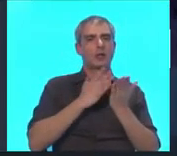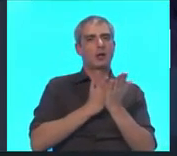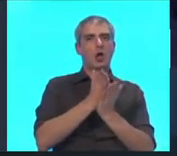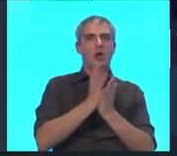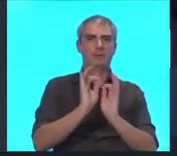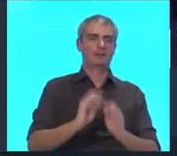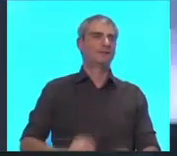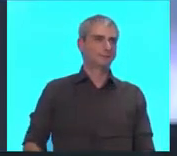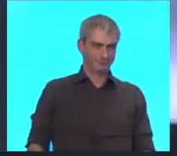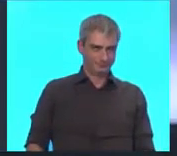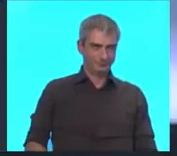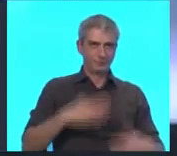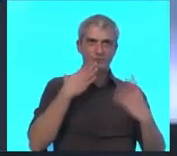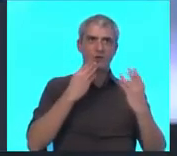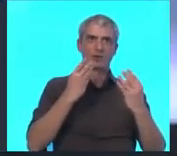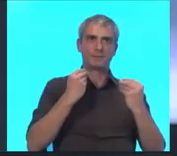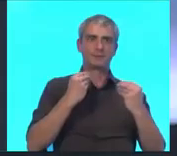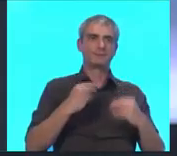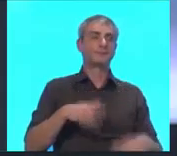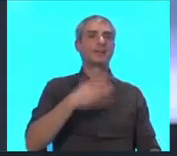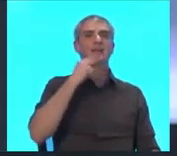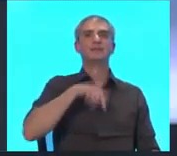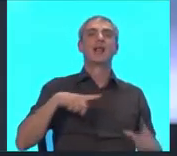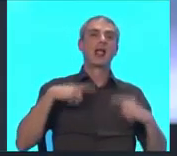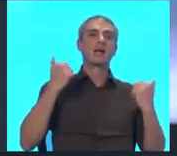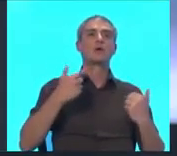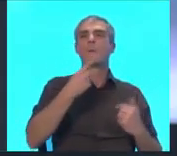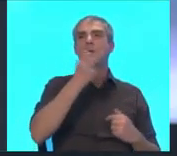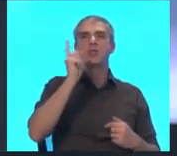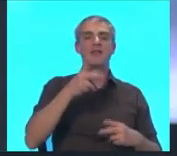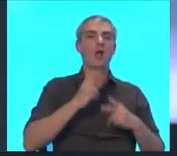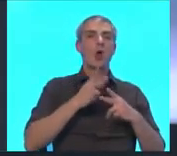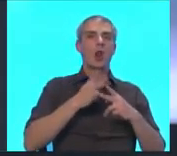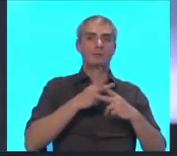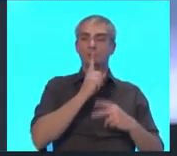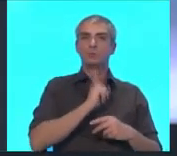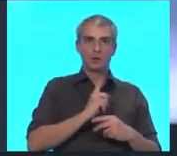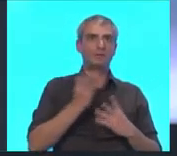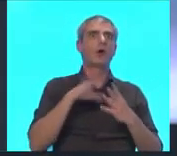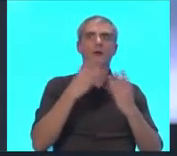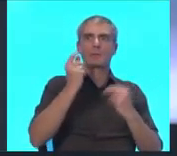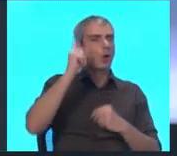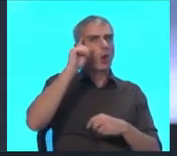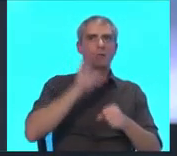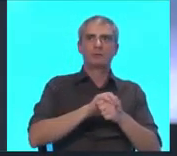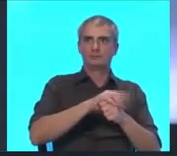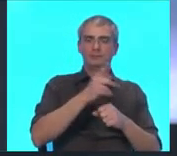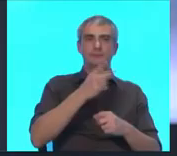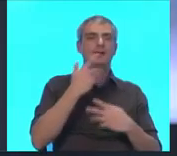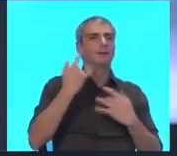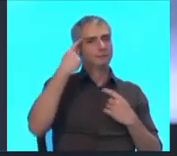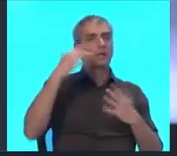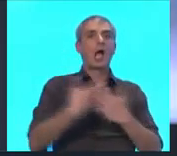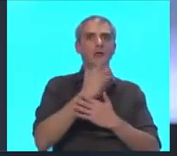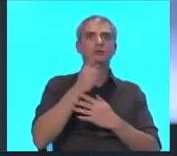קטי, תודה. תודה. בישראל חיים היום מאות אלפי חולי סוכרת ועוד רבים עדיין לא מאובחנים. פיתוח חדש עשוי לאפשר